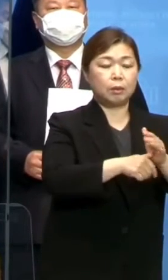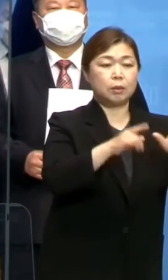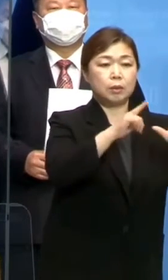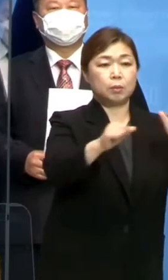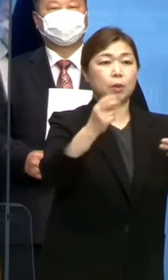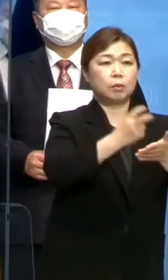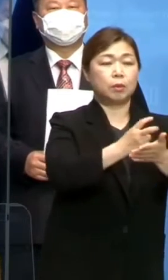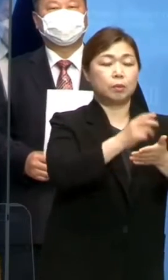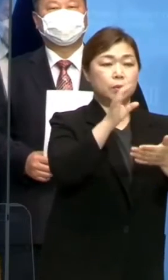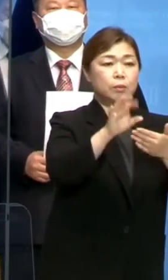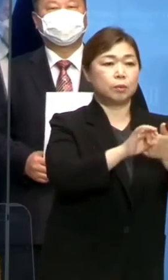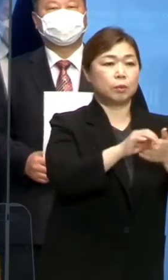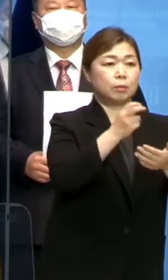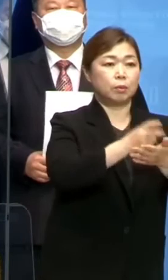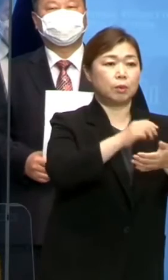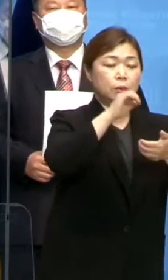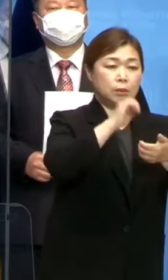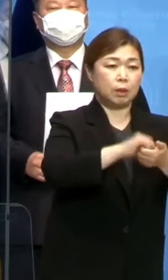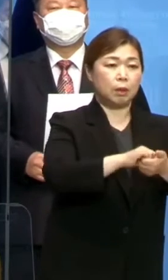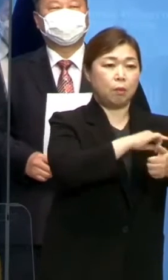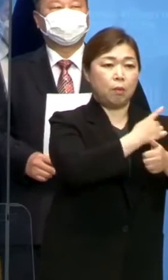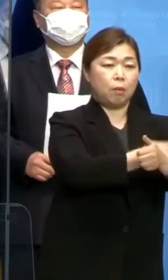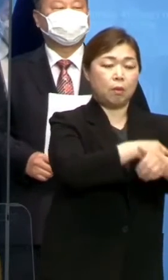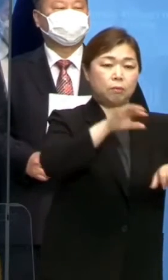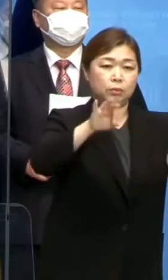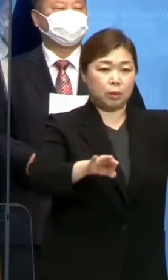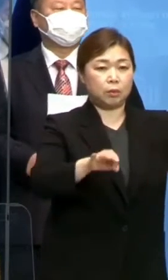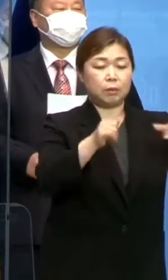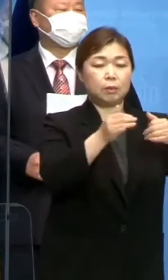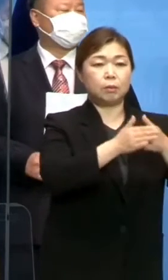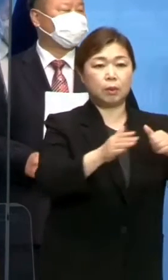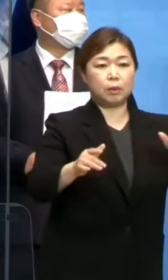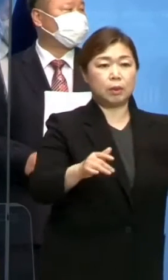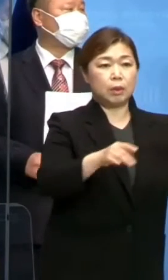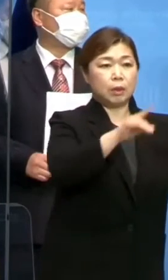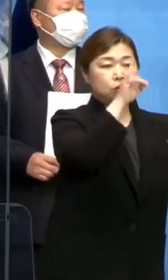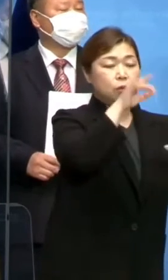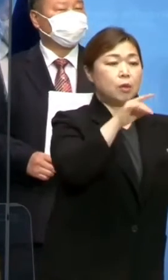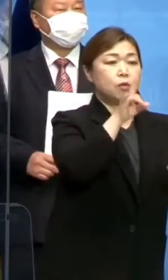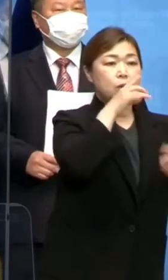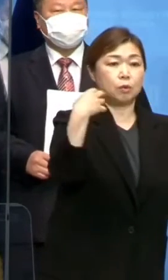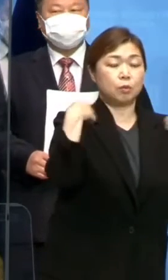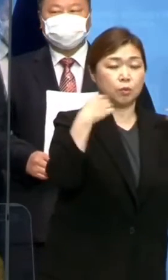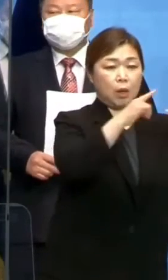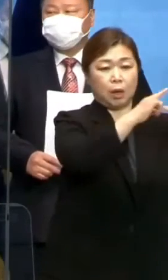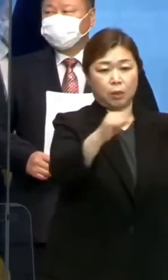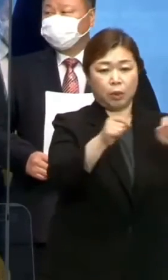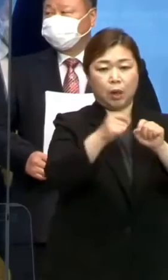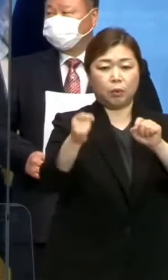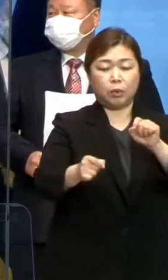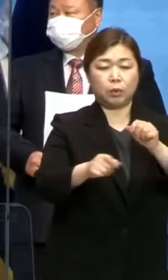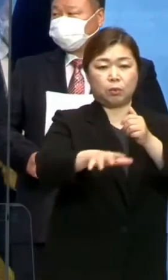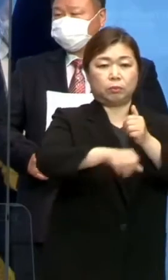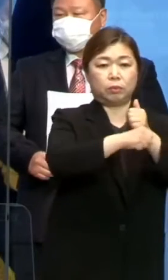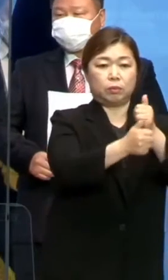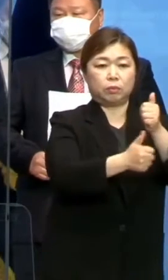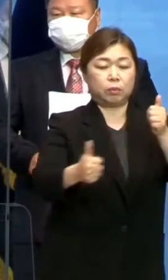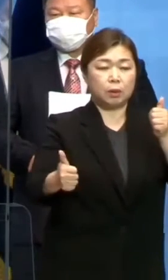권력 붉은 행으로 지방정부의 할 위한 또는 부속기 가 이라는 인식을 받고